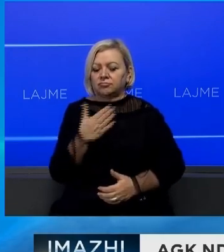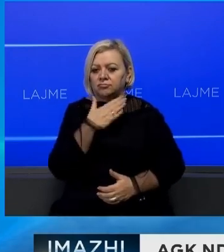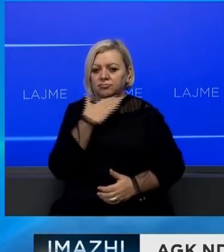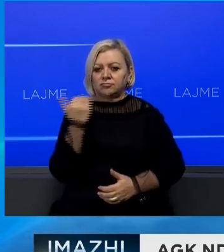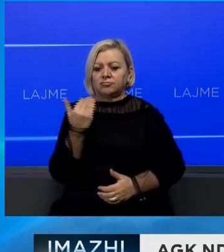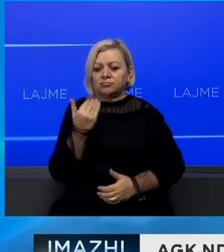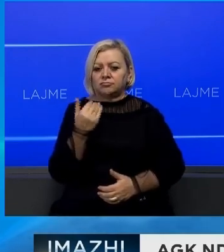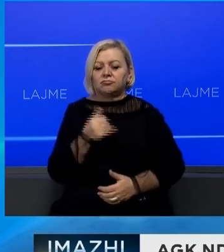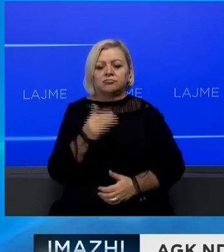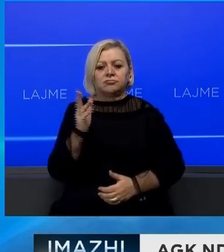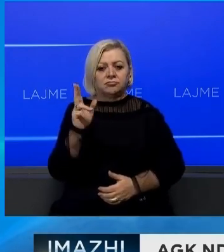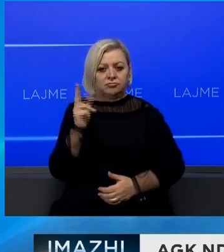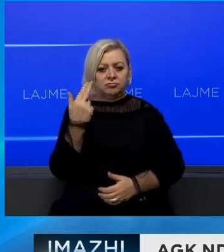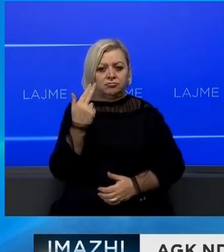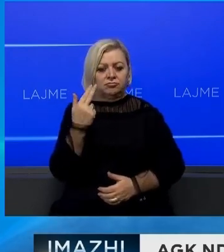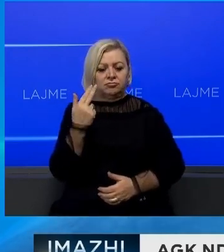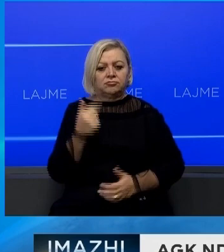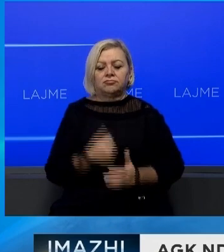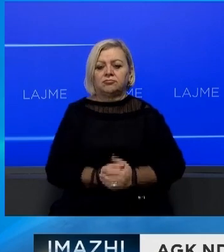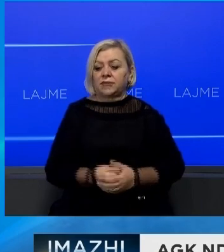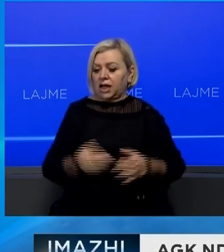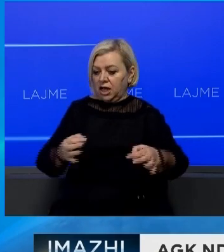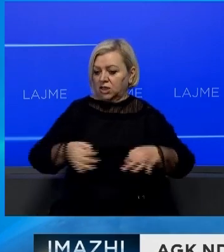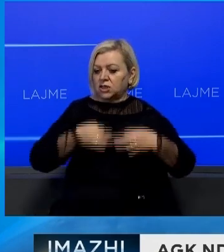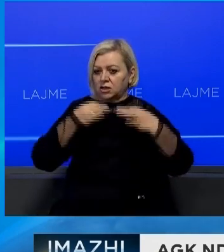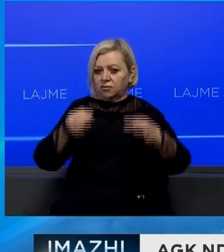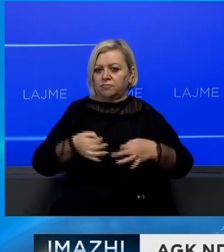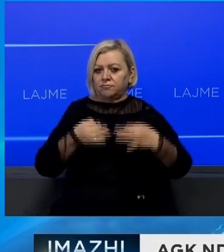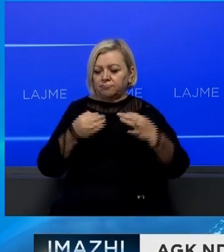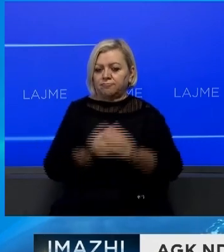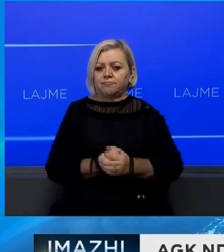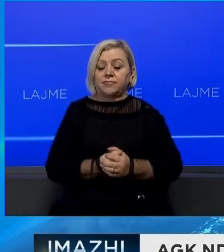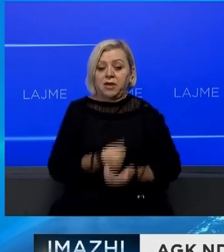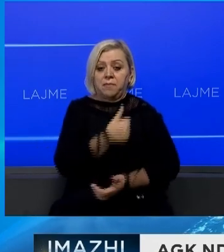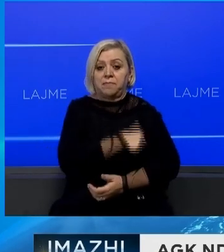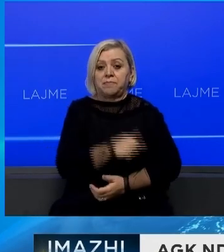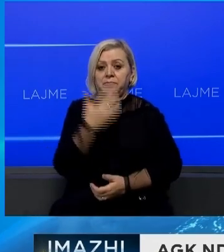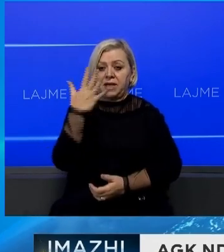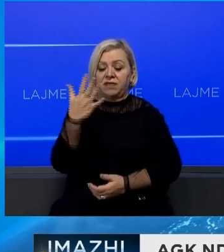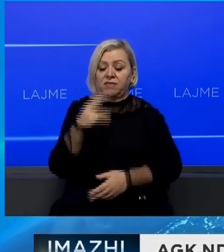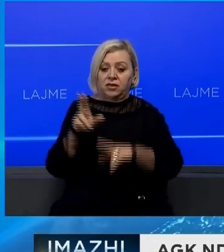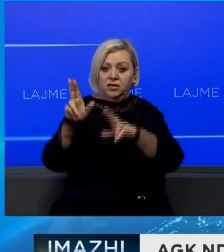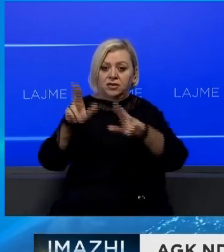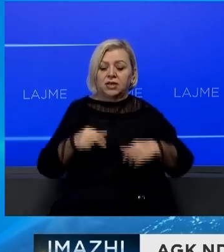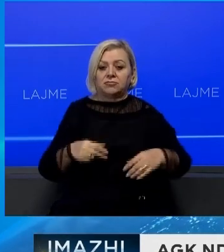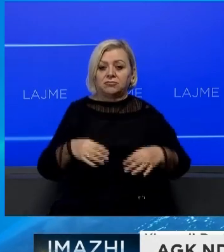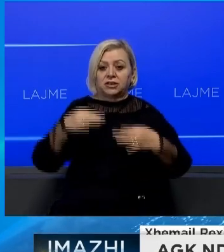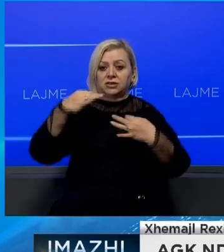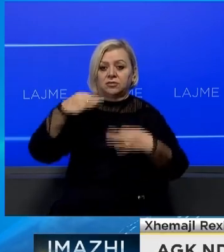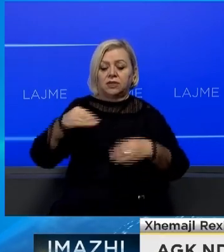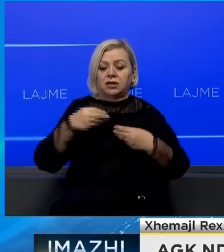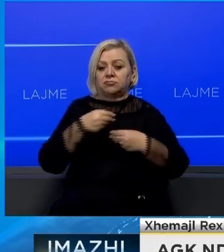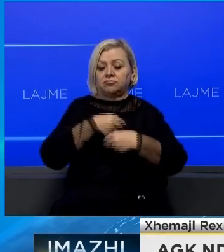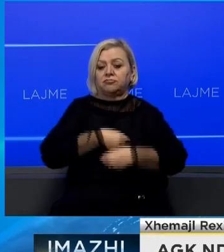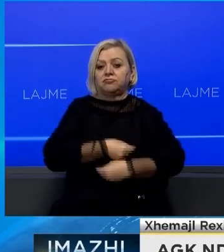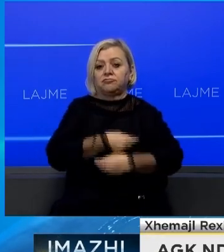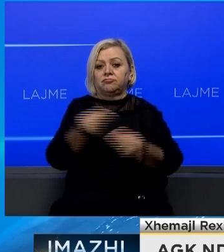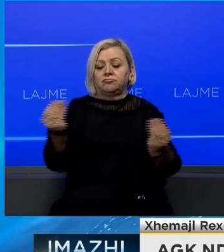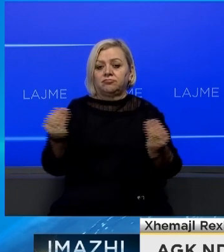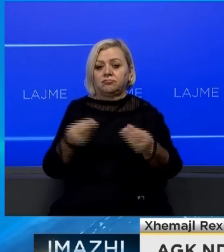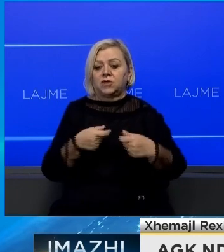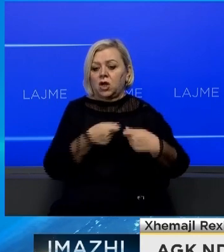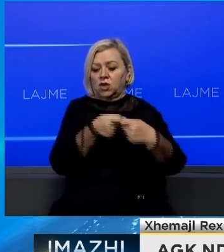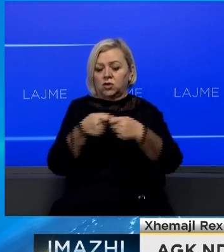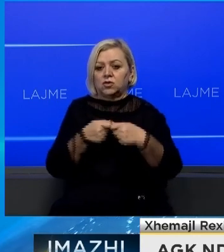për ftesën. Ishte ceremonia pas 5 viteve e klimit të çmimeve vjetore të gazetarisë që ndanë